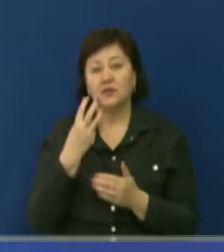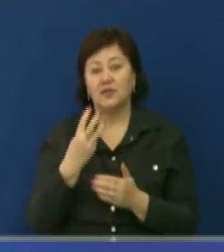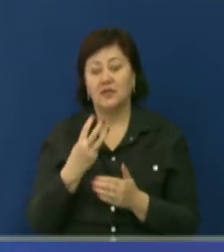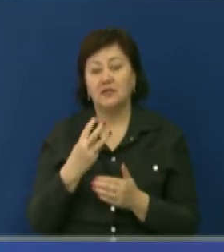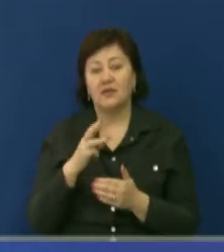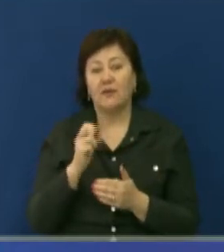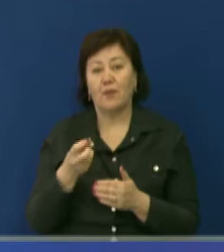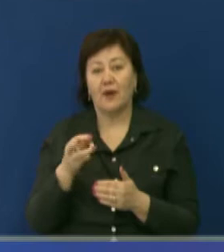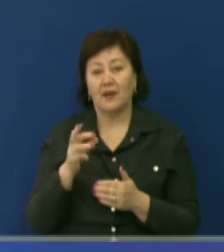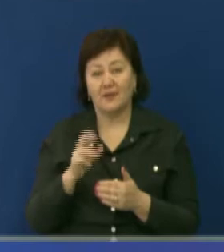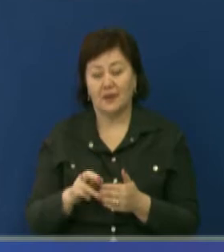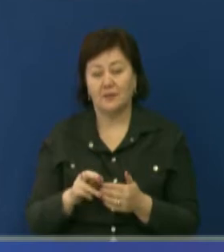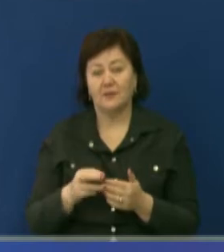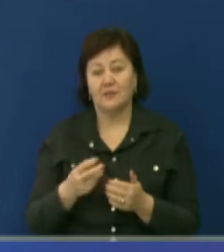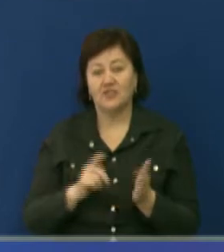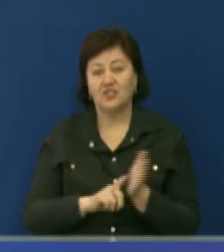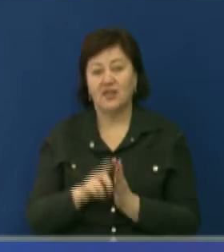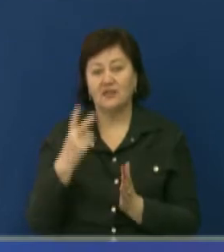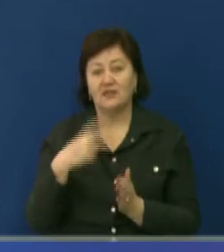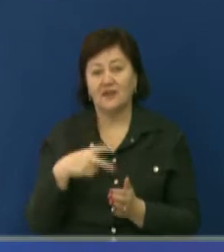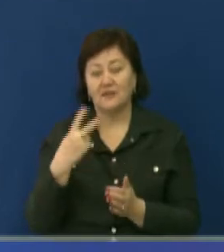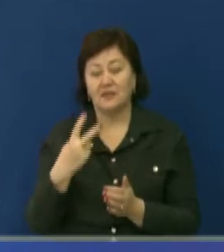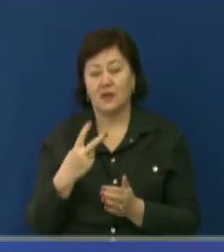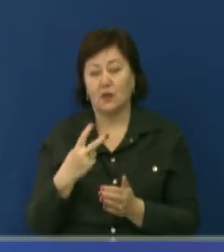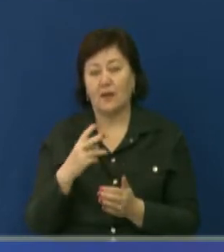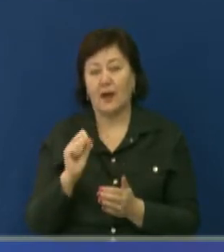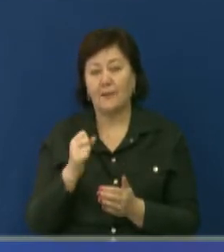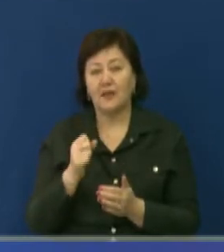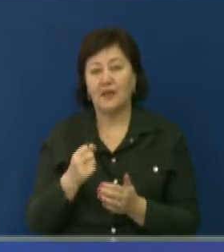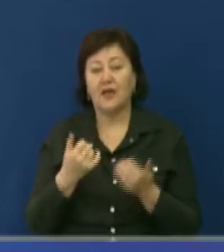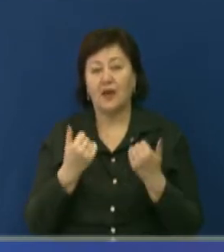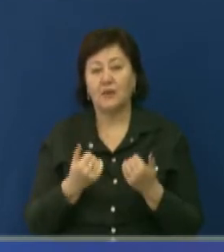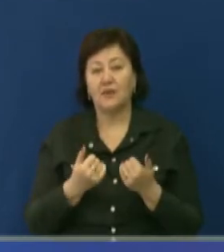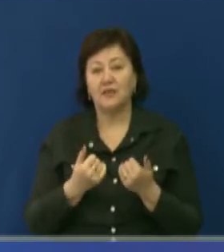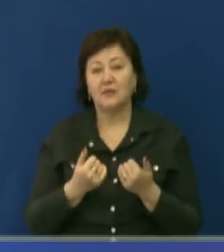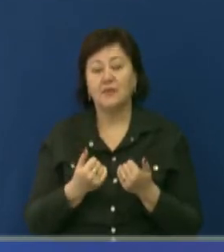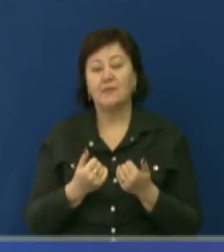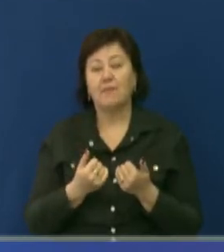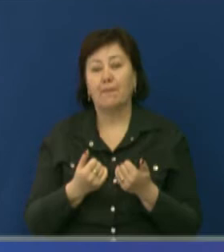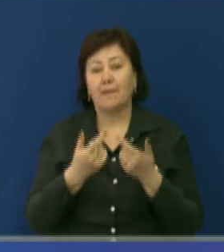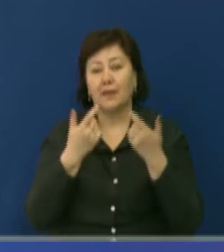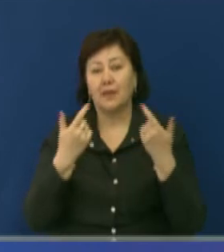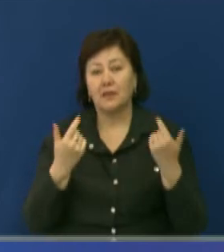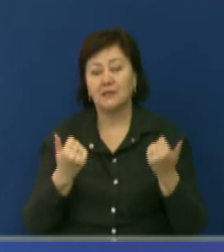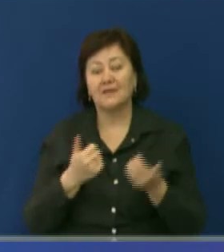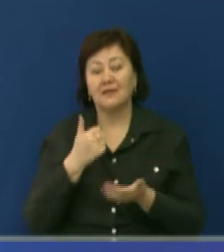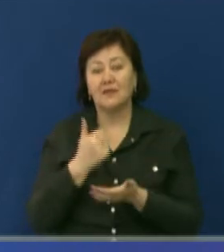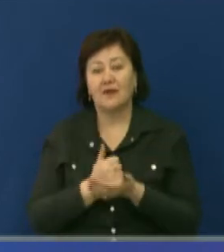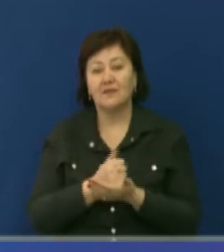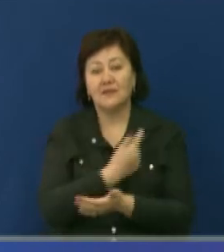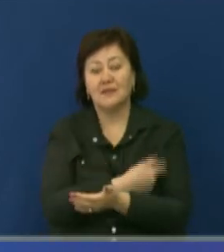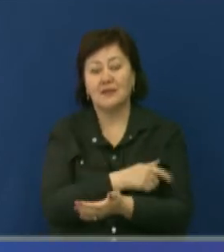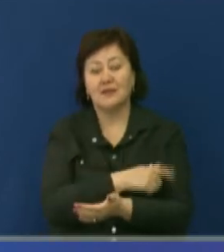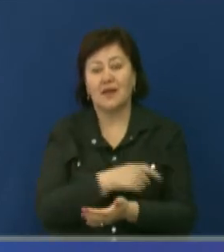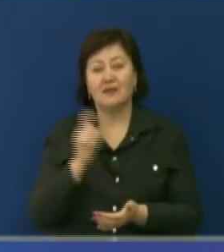шаралары енгізіледі. Бүгін қалалық ақпараттық орталығында қала әкімінің орынбасары Айдар Садырбаев пен Семей қаласының бас санитарлық дәрігері